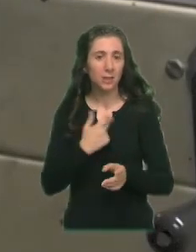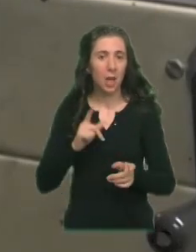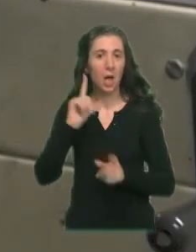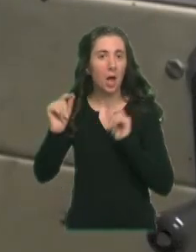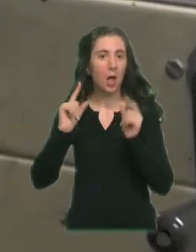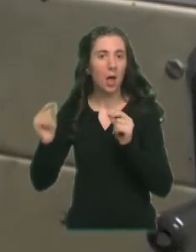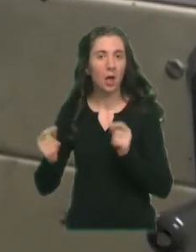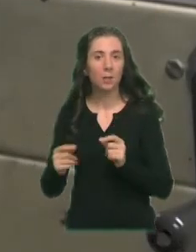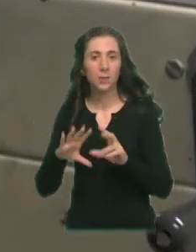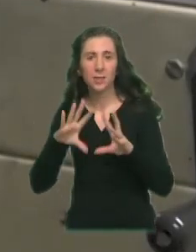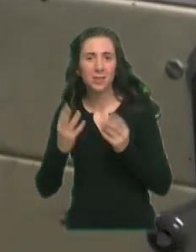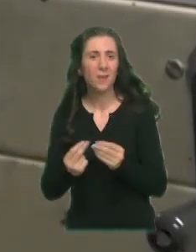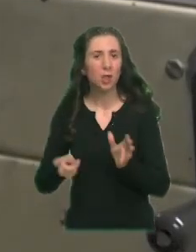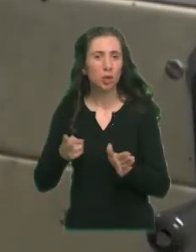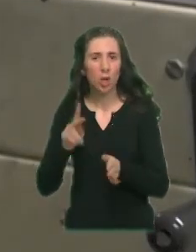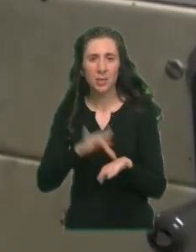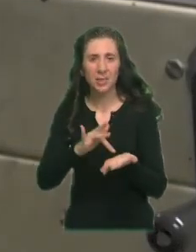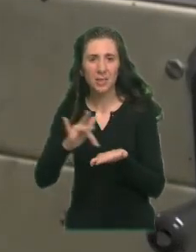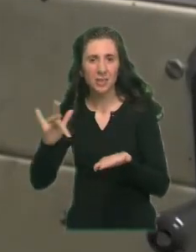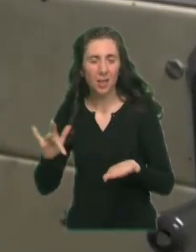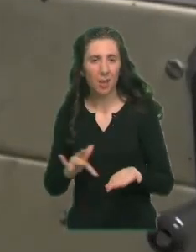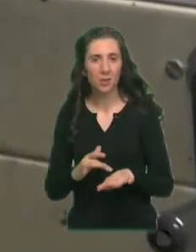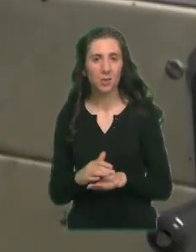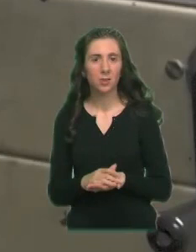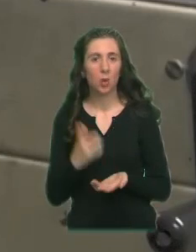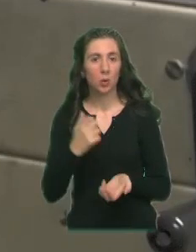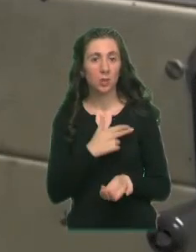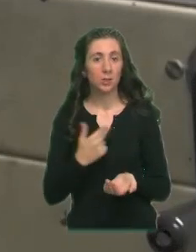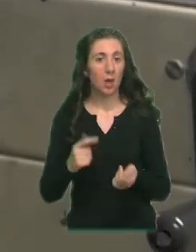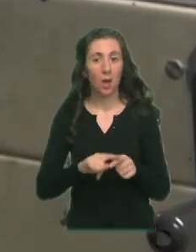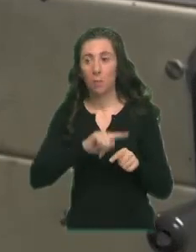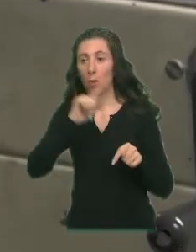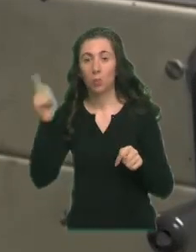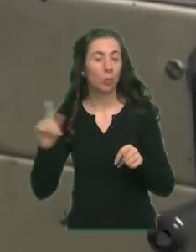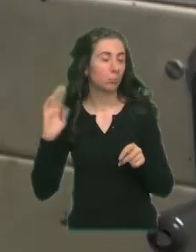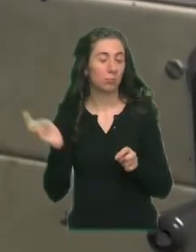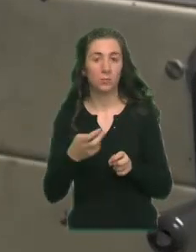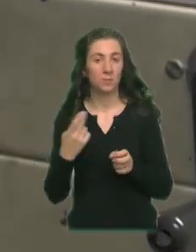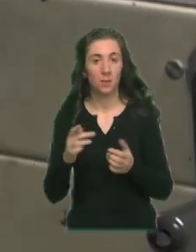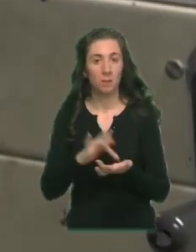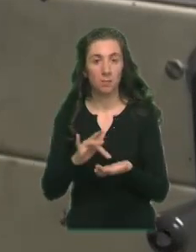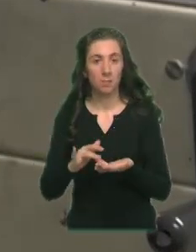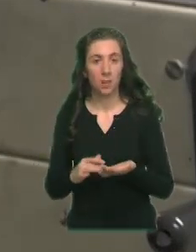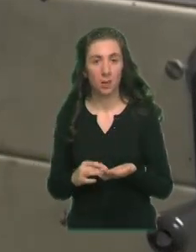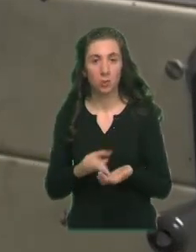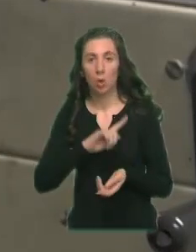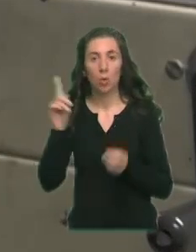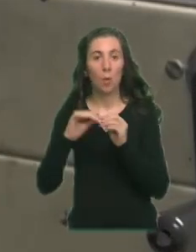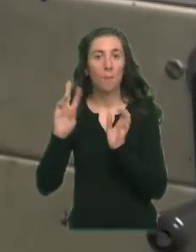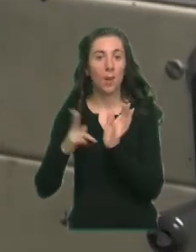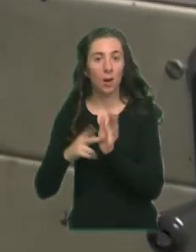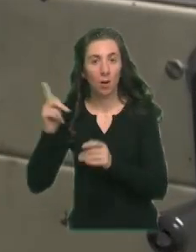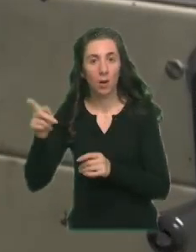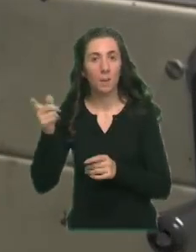Zagreba, sve željezničke stanice od Zagreba do svih mjesta, valjda do